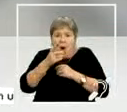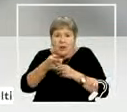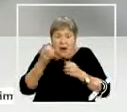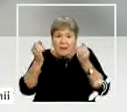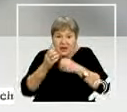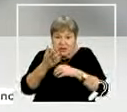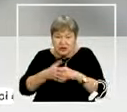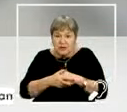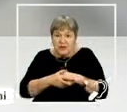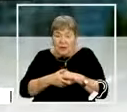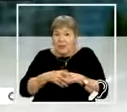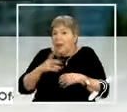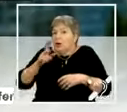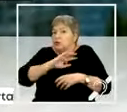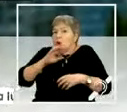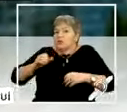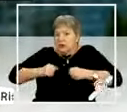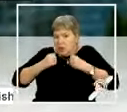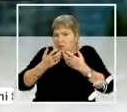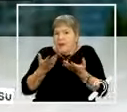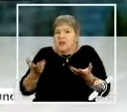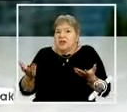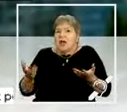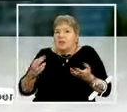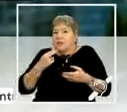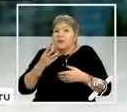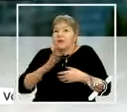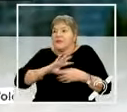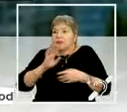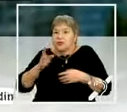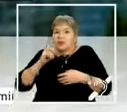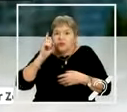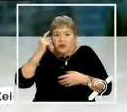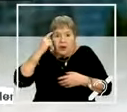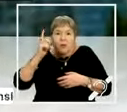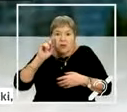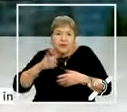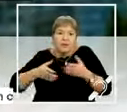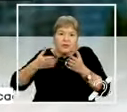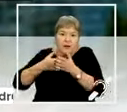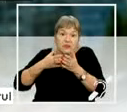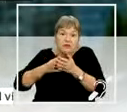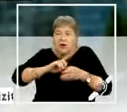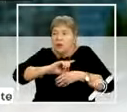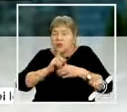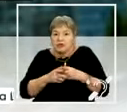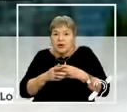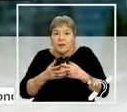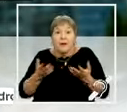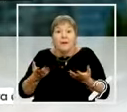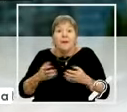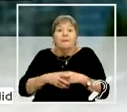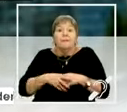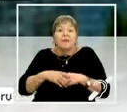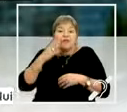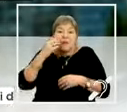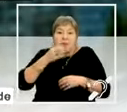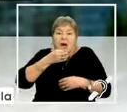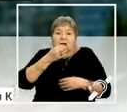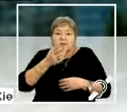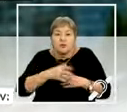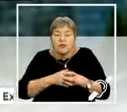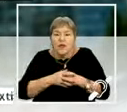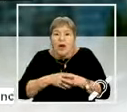Era un apel de disperat, deci atunci chiar am aflat că nu, chiar nu cred că putem să mai facem nimic, pentru că doamna a spus că zice,